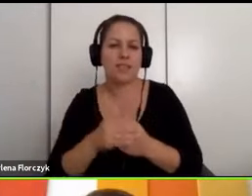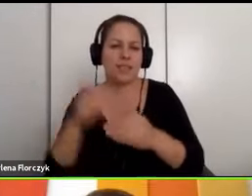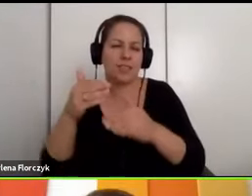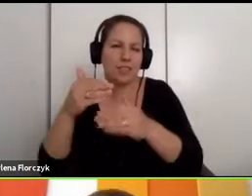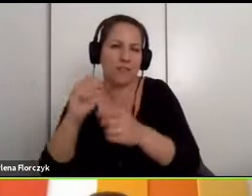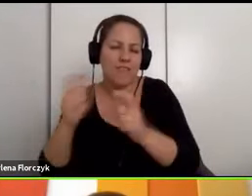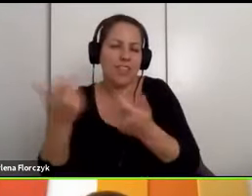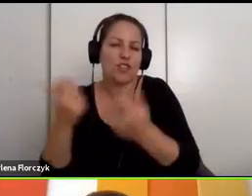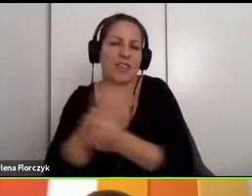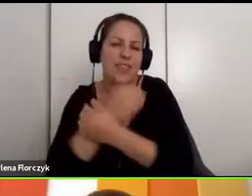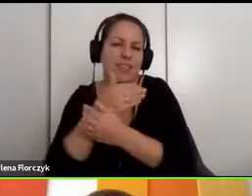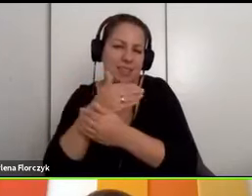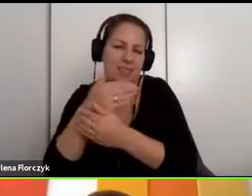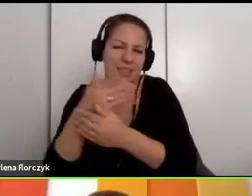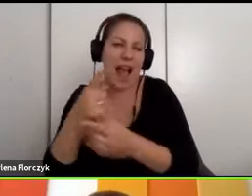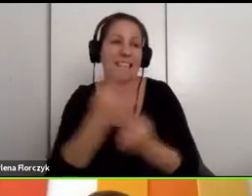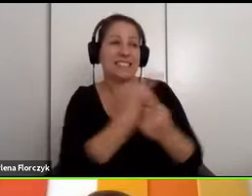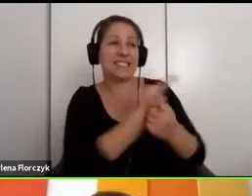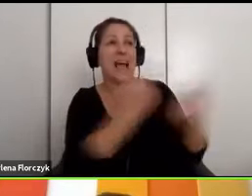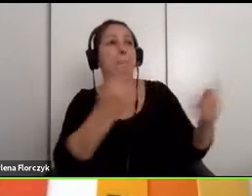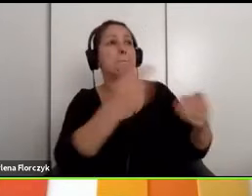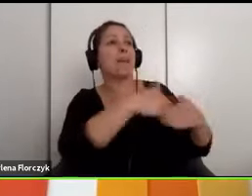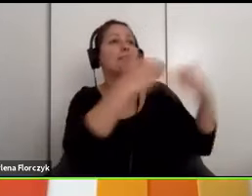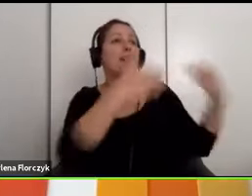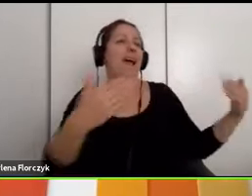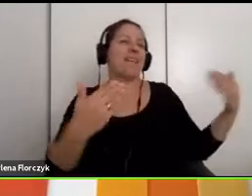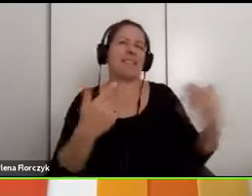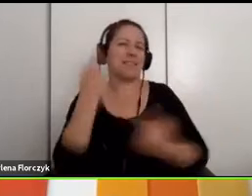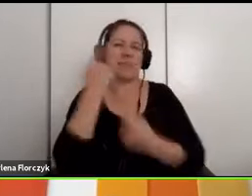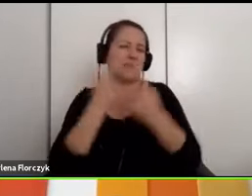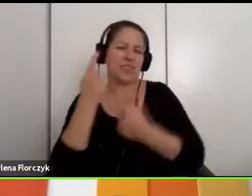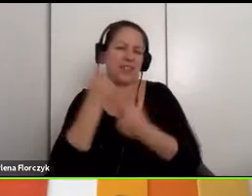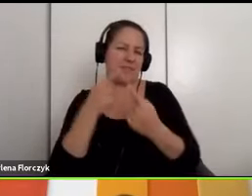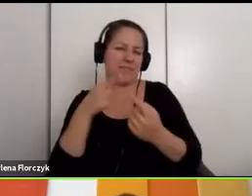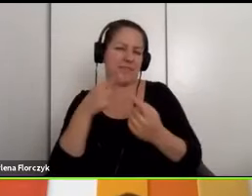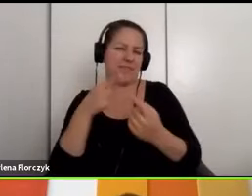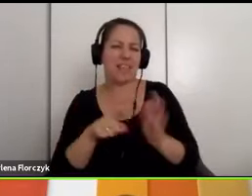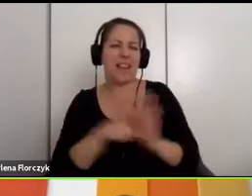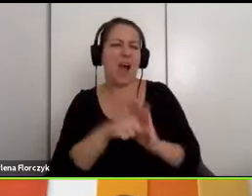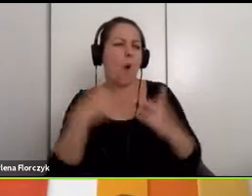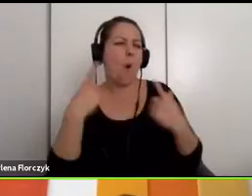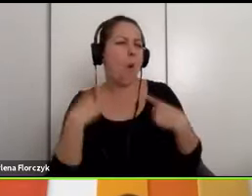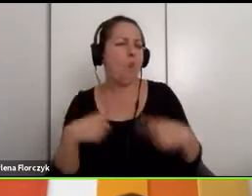teatralne, ale sam teatr, myślę, że to jest dla takich osób